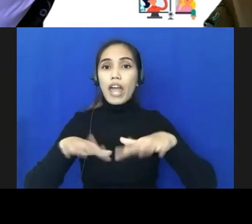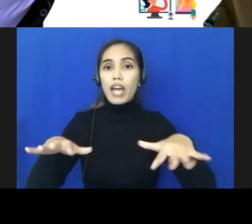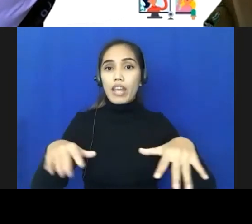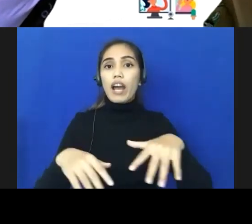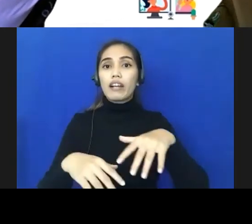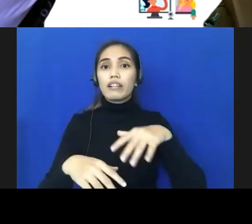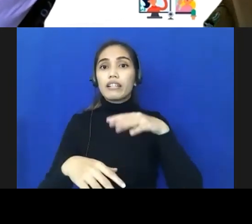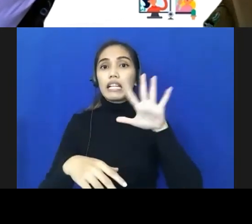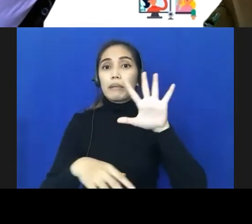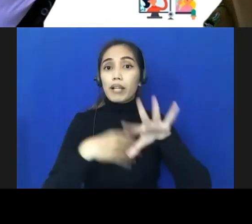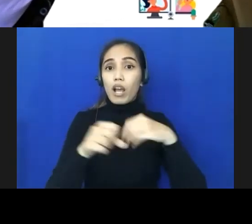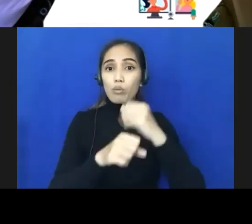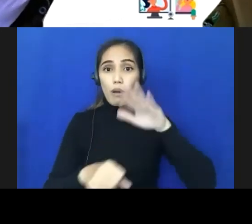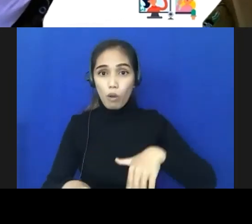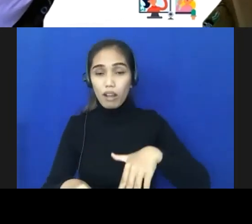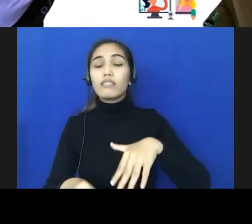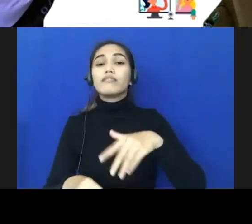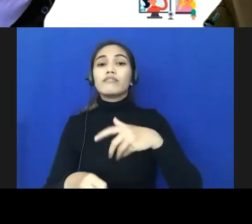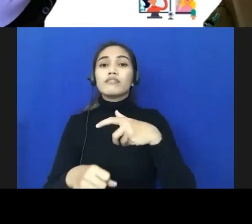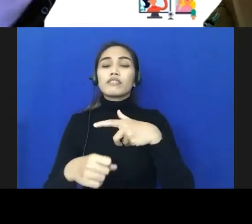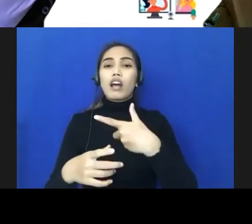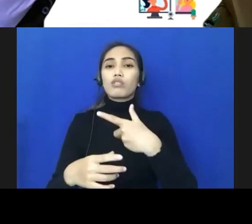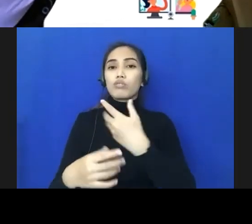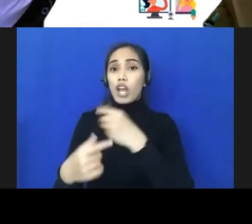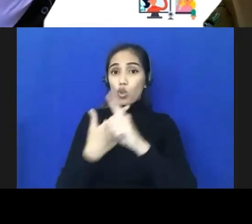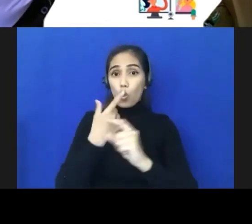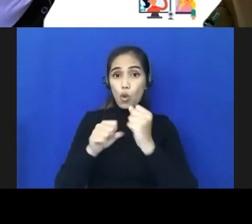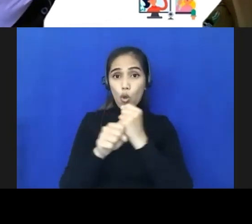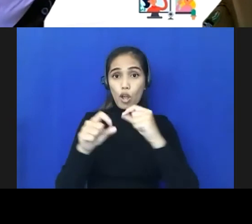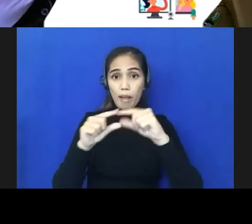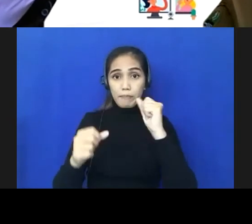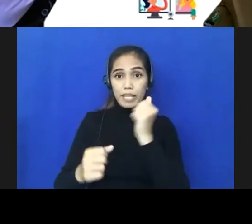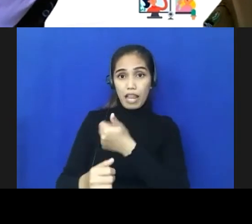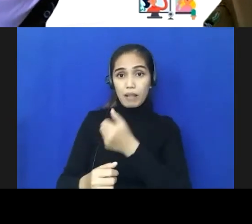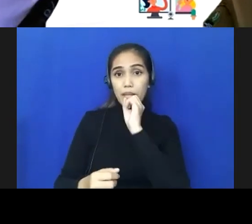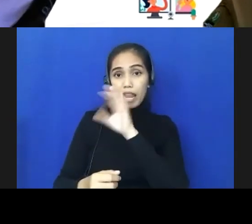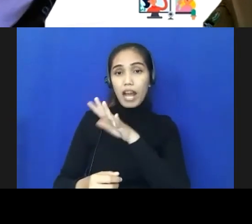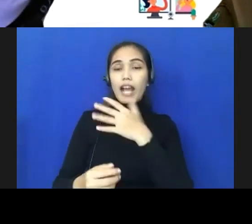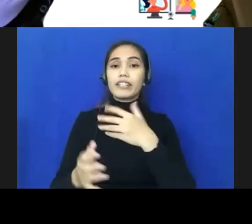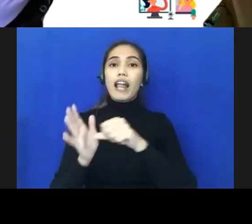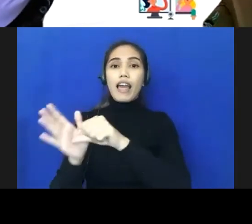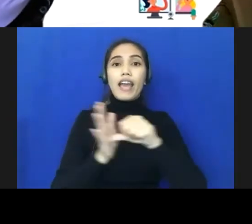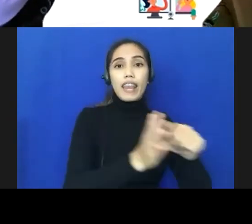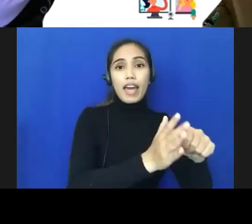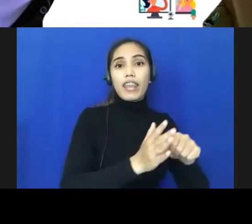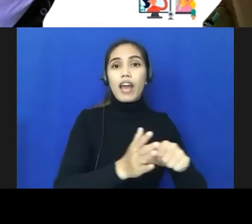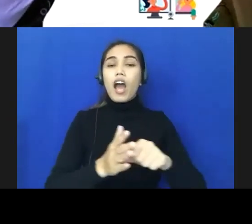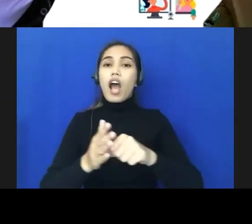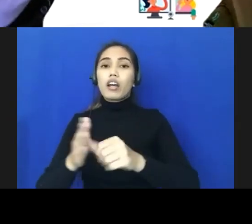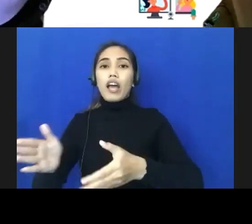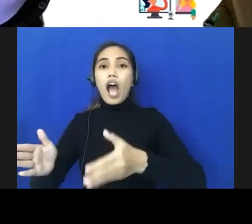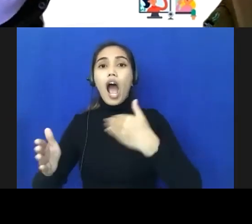Tatun dan Dr. Yoga, pelayanan ini ada 2 sebenarnya, ada pelayanan di dalam gedung dan ada pelayanan di luar